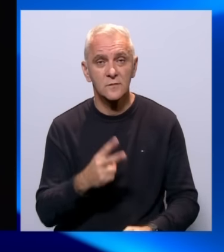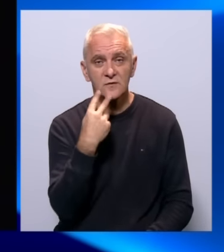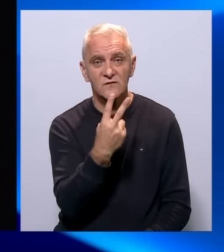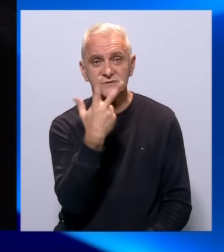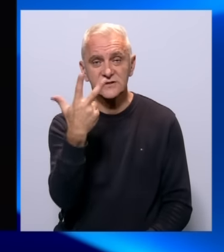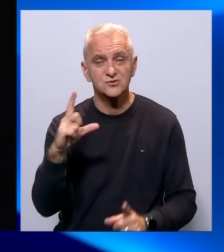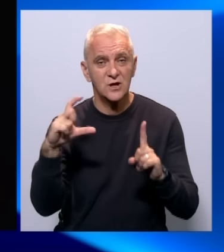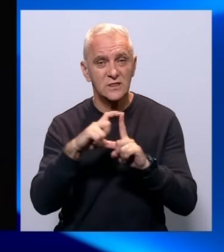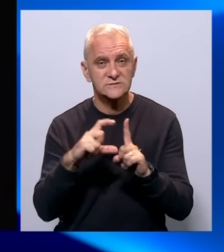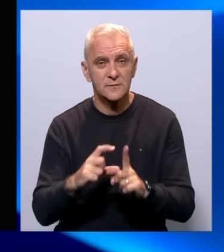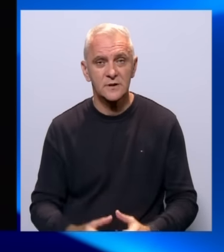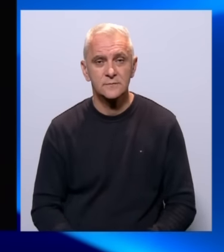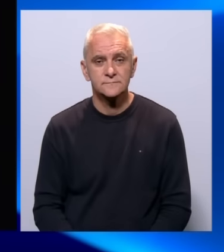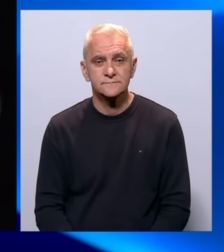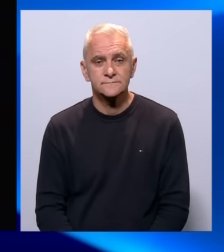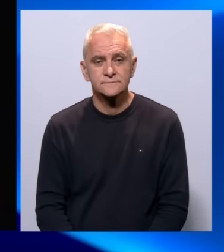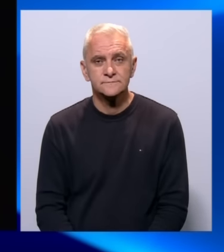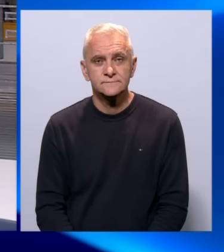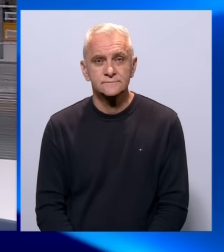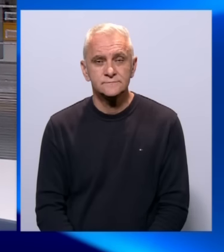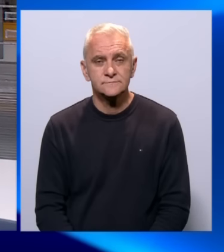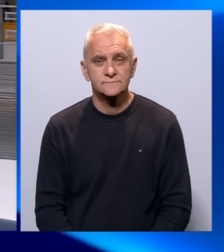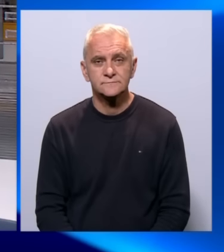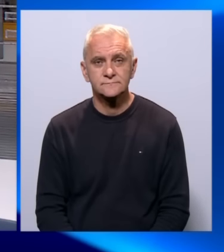23. decembar.